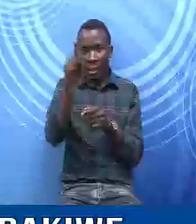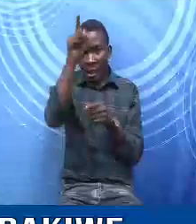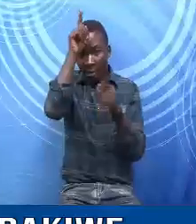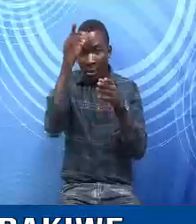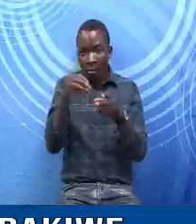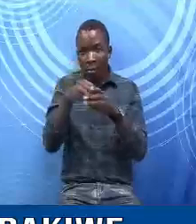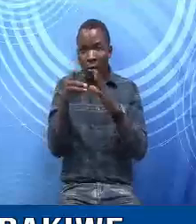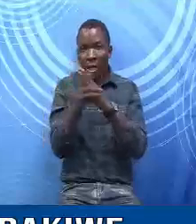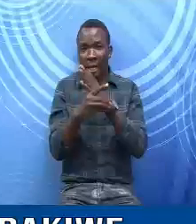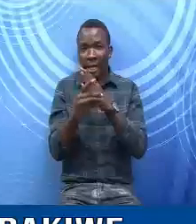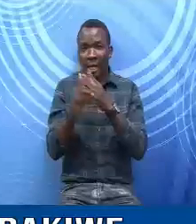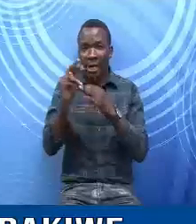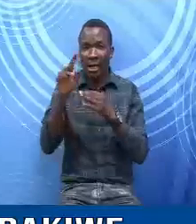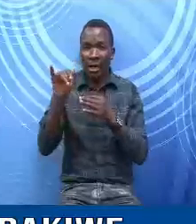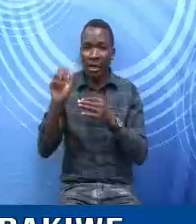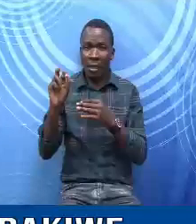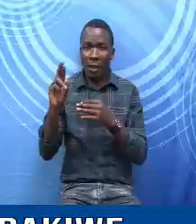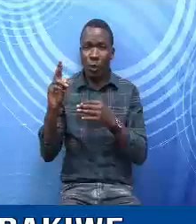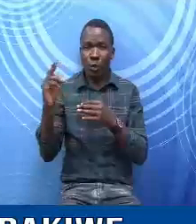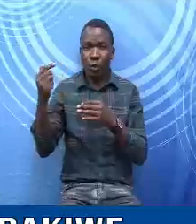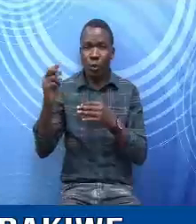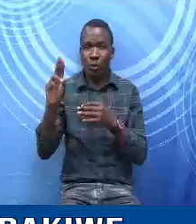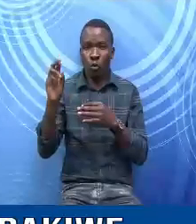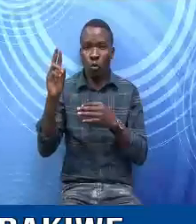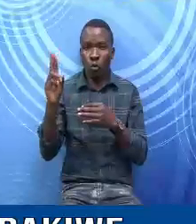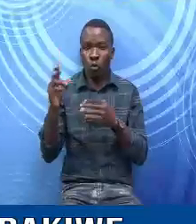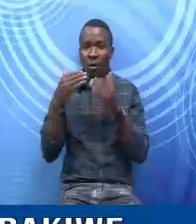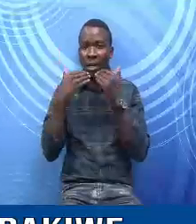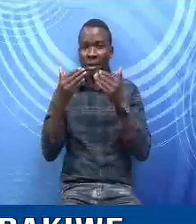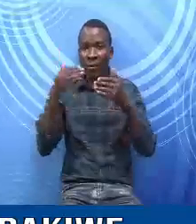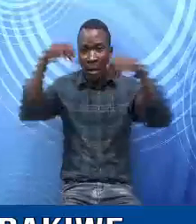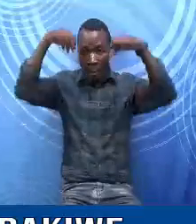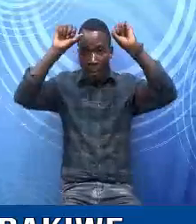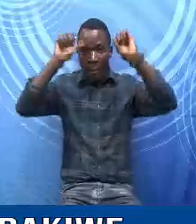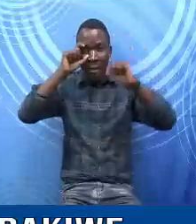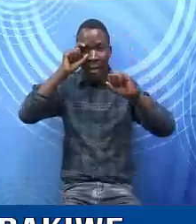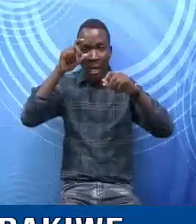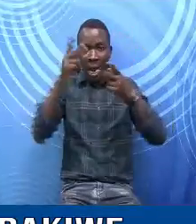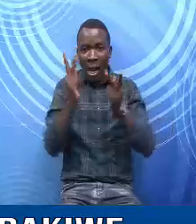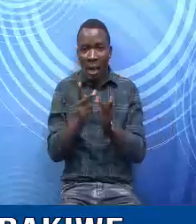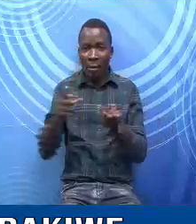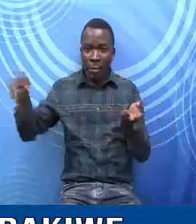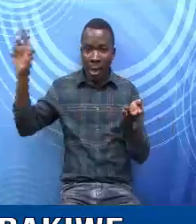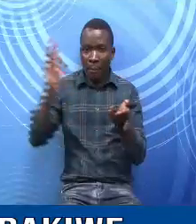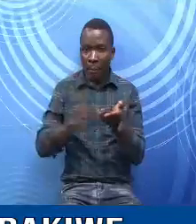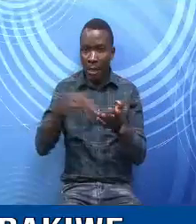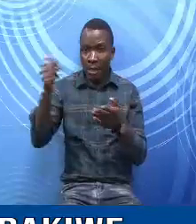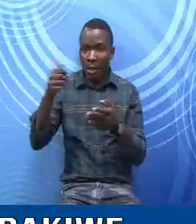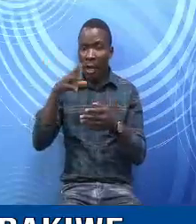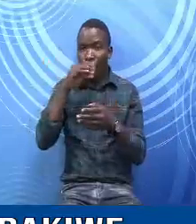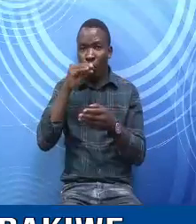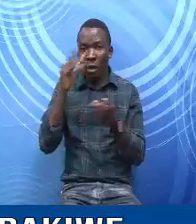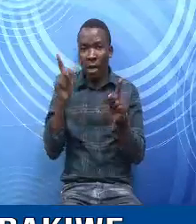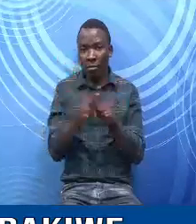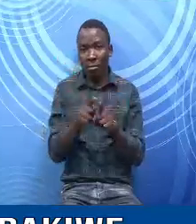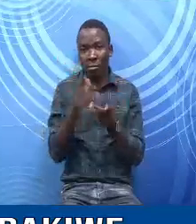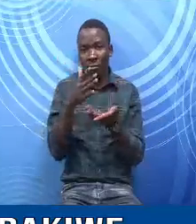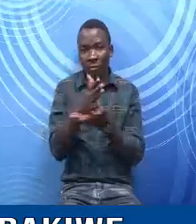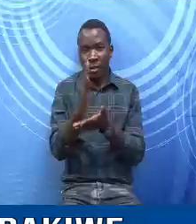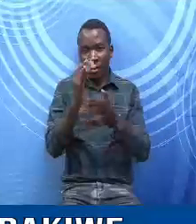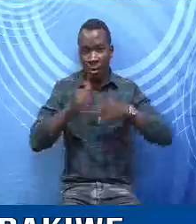mu karere ka Nyaruguru mu majyepfo y'u Rwanda barashimira umukuru w'igihugu cy'u Rwanda Paul Kagame, aho bashimangira koko imvugo ngo ariyo ngiro.